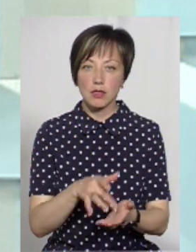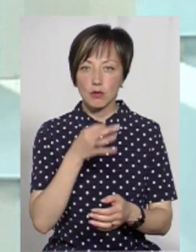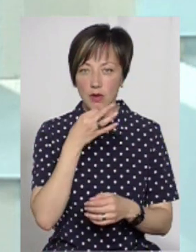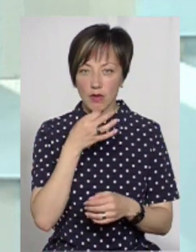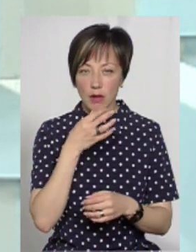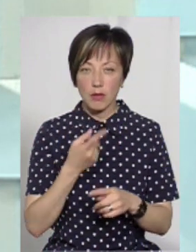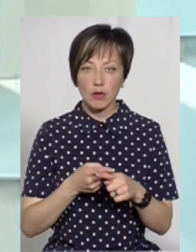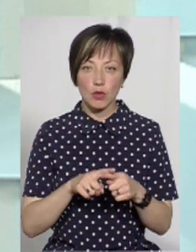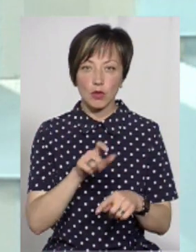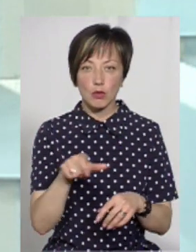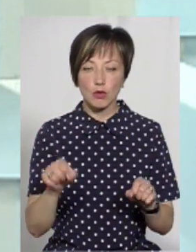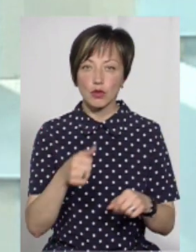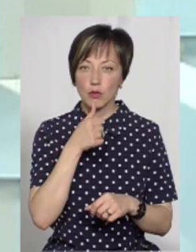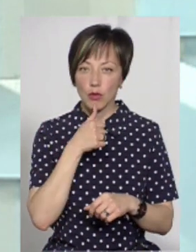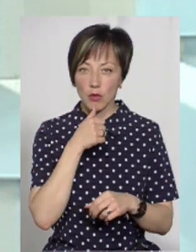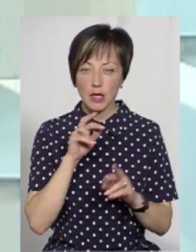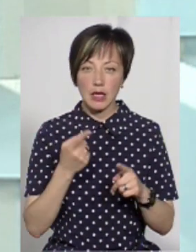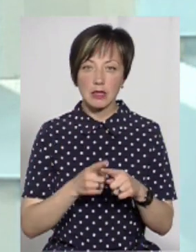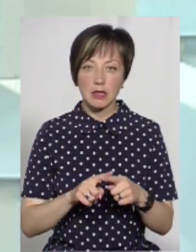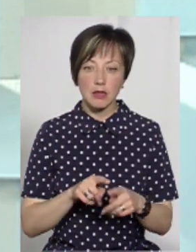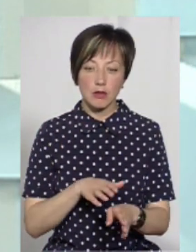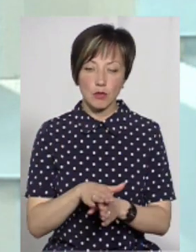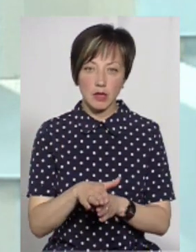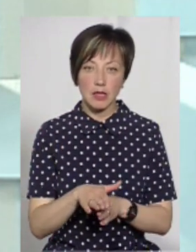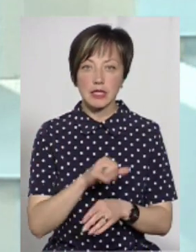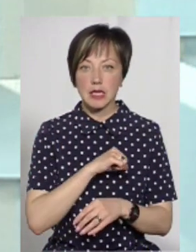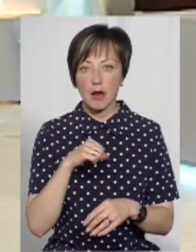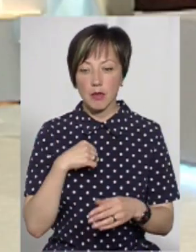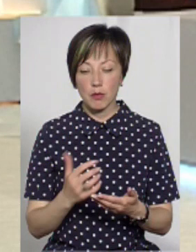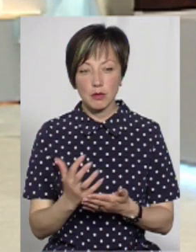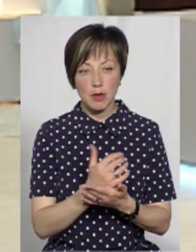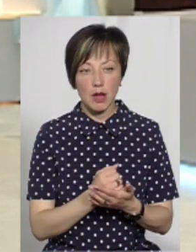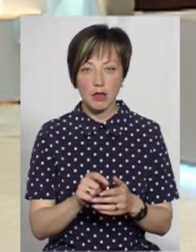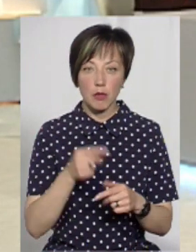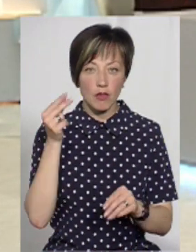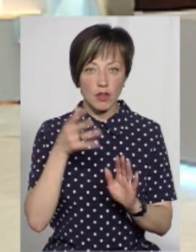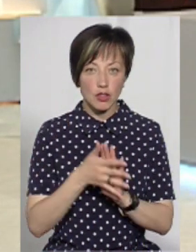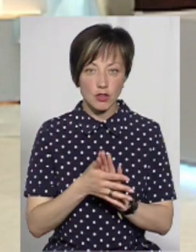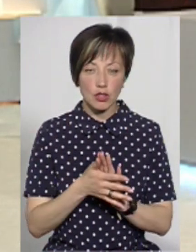туристичної привабливості, бо люди можуть спробувати, як це зробити, самі там позбирати